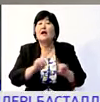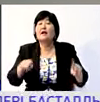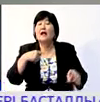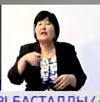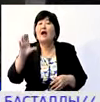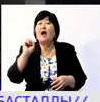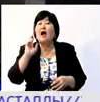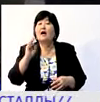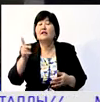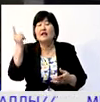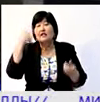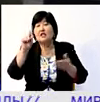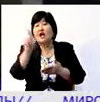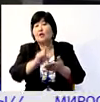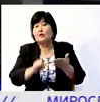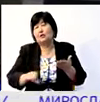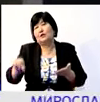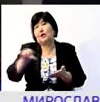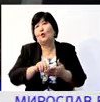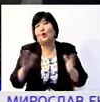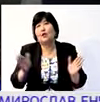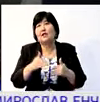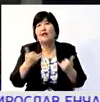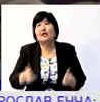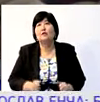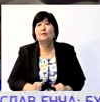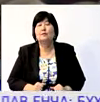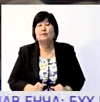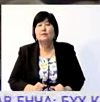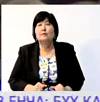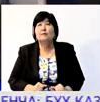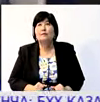ақын шығармашылығынан туындылар орындалды.